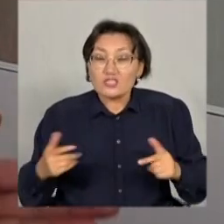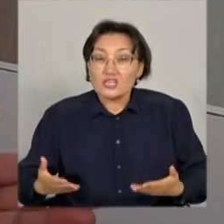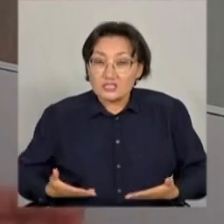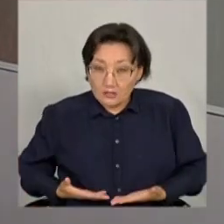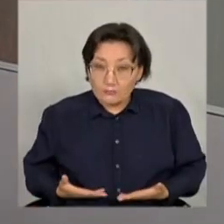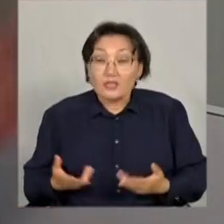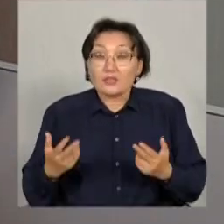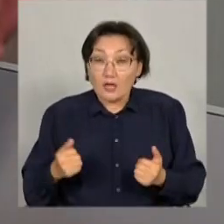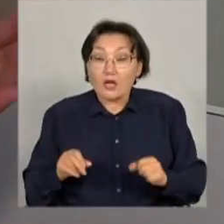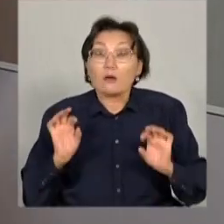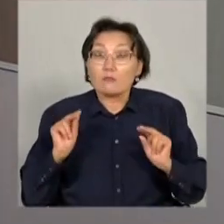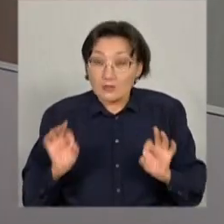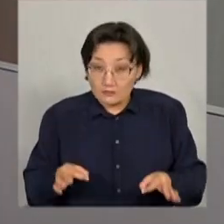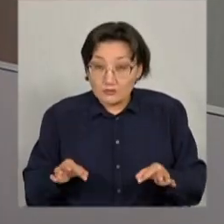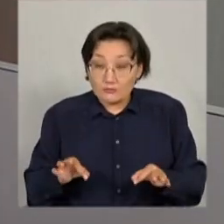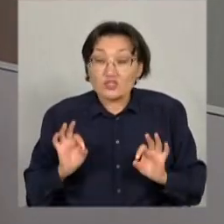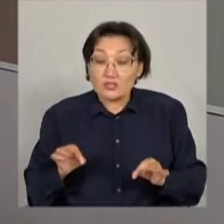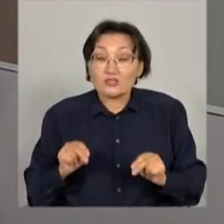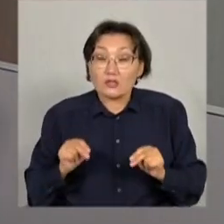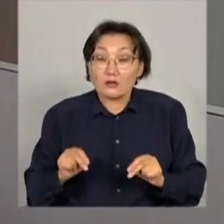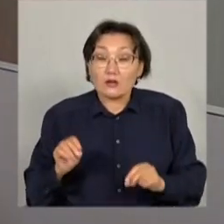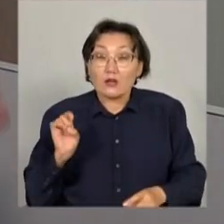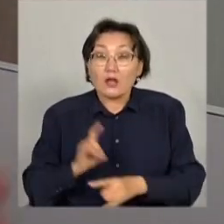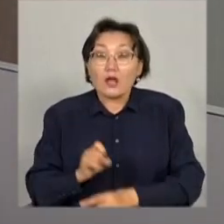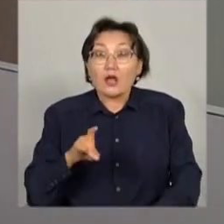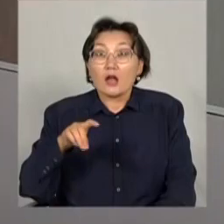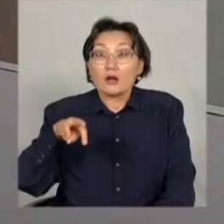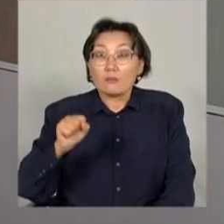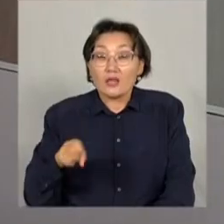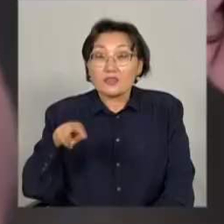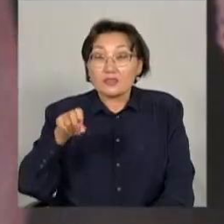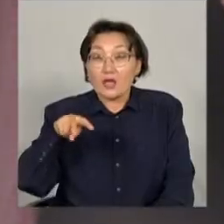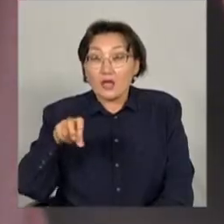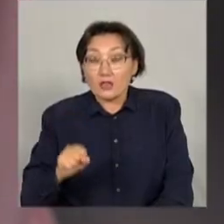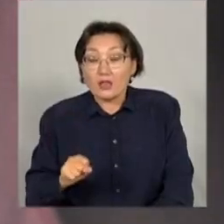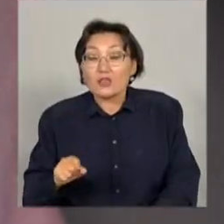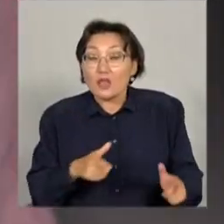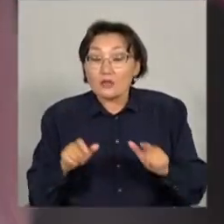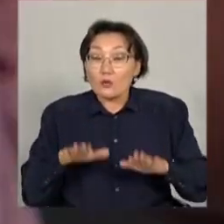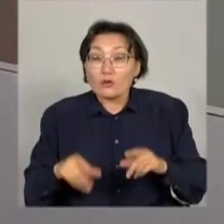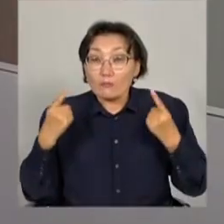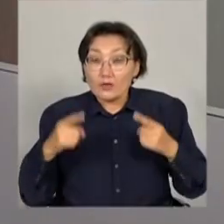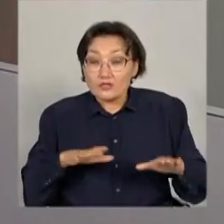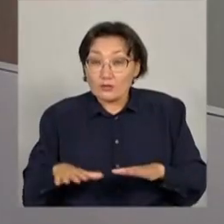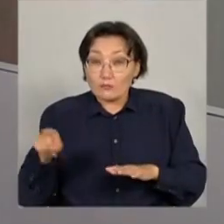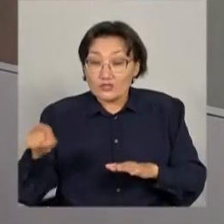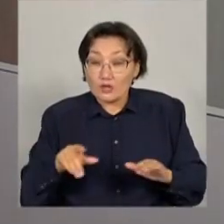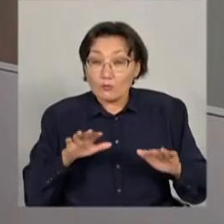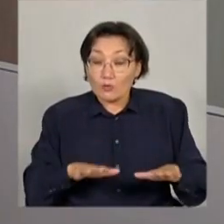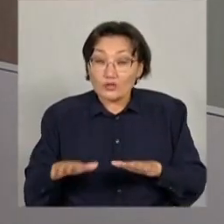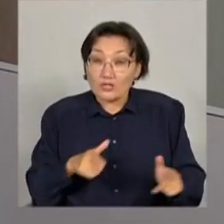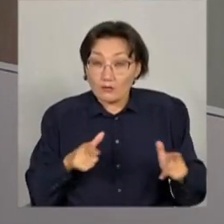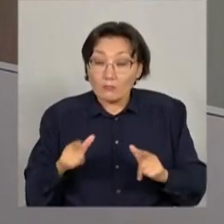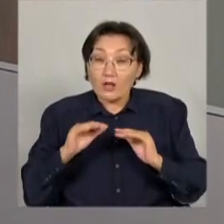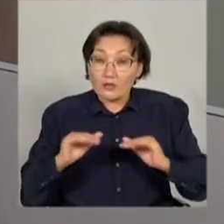деп тұрған жоқпын. Одан кейін мысалы, Арман Дала олардың дайындаған орындарына берін басқа жақта. Бізге на жақтан орын дайында деді,